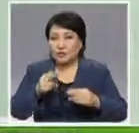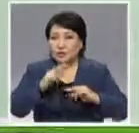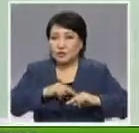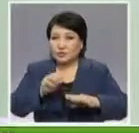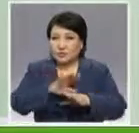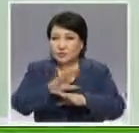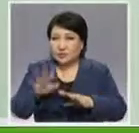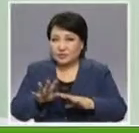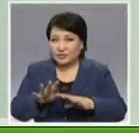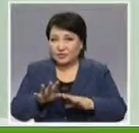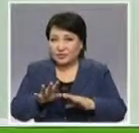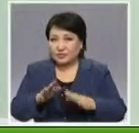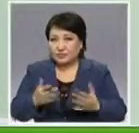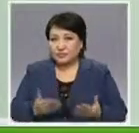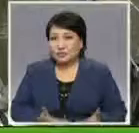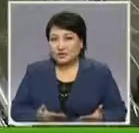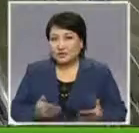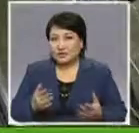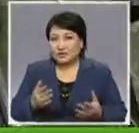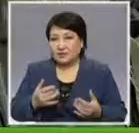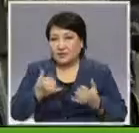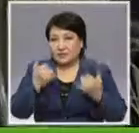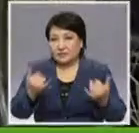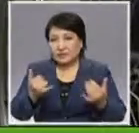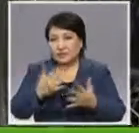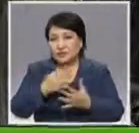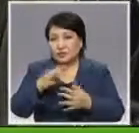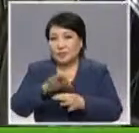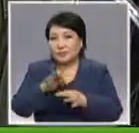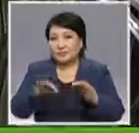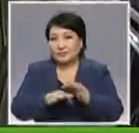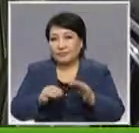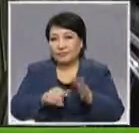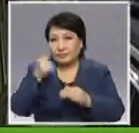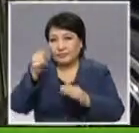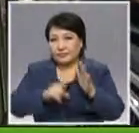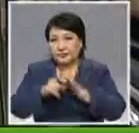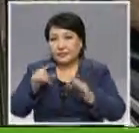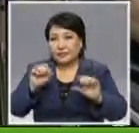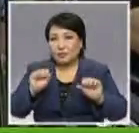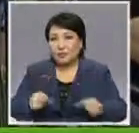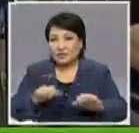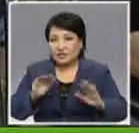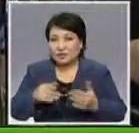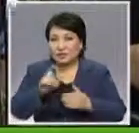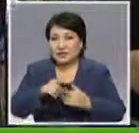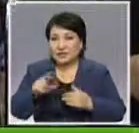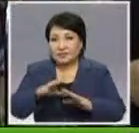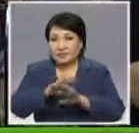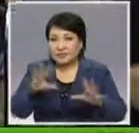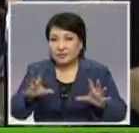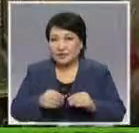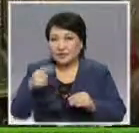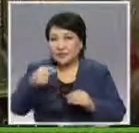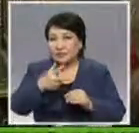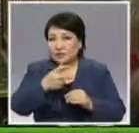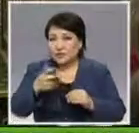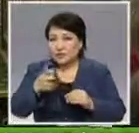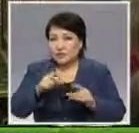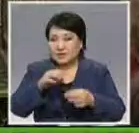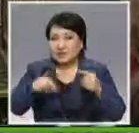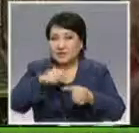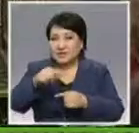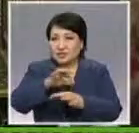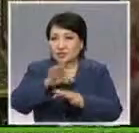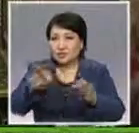жанұясын қамтамасыз етуге мүмкіндік беретін жобалар. Жыл басынан даму қорына мүмкіндігі шектеулі жандардан барлығы 1300 бизнес жоспар келіп түскен,